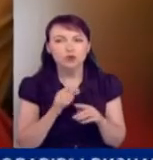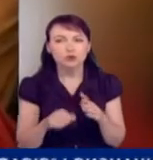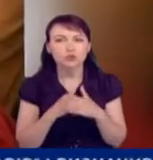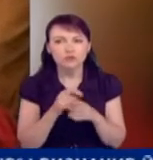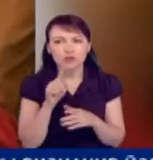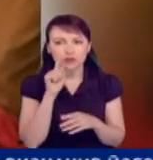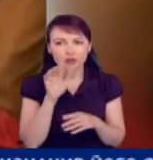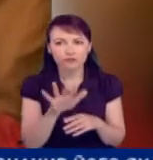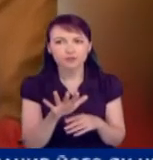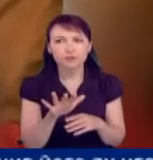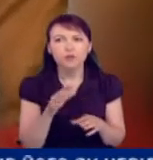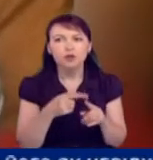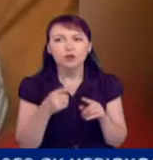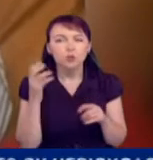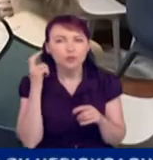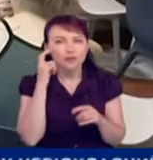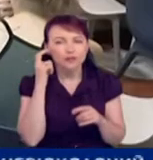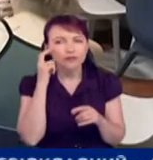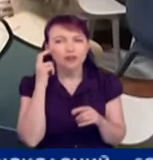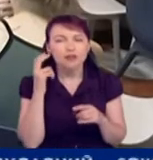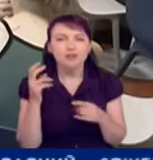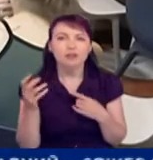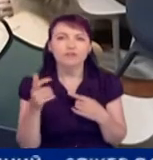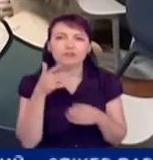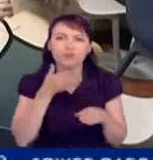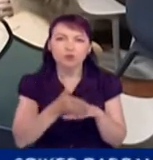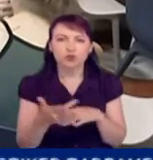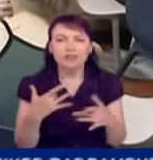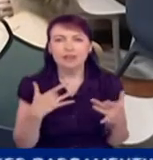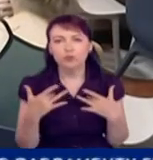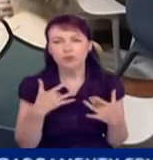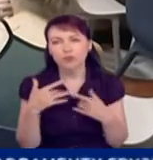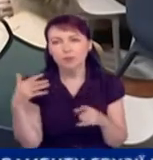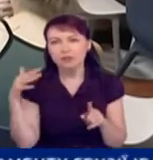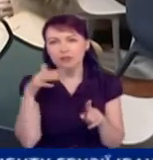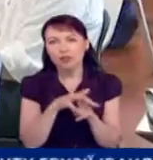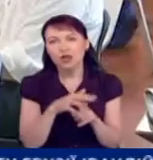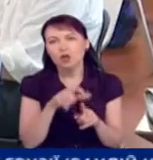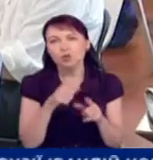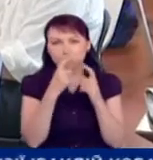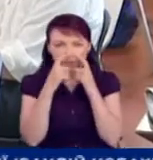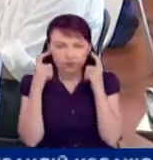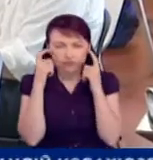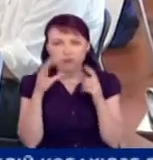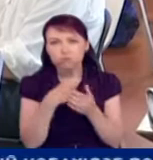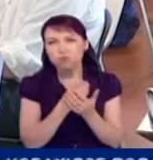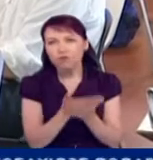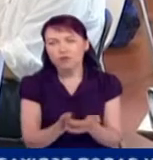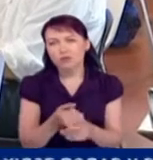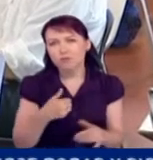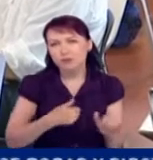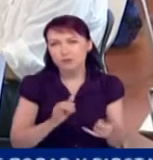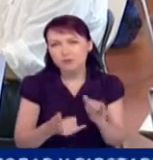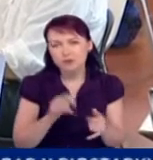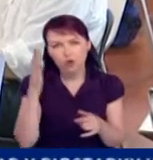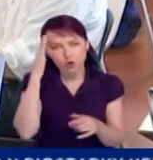кілька днів тому. У Києві на відвідувачів кінопоказу в рамках «Київ Прайд» напали невідомі у балаклавах. Людей повалили на землю, били ногами по